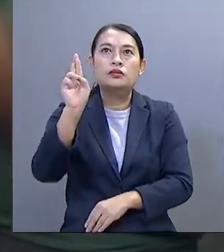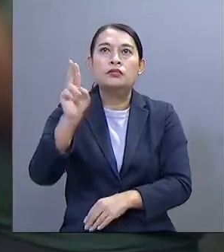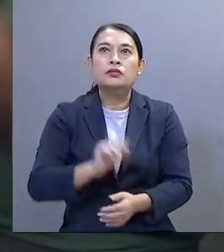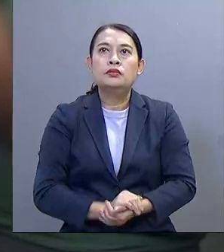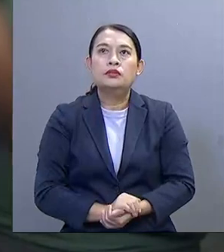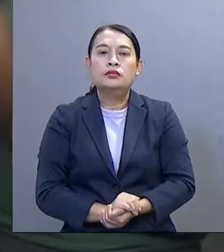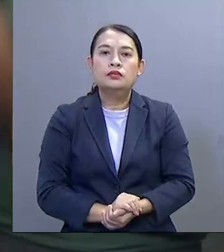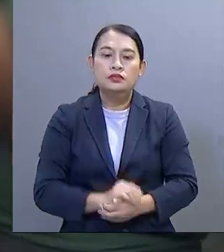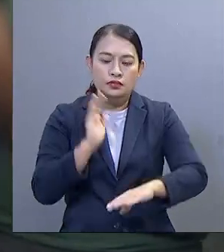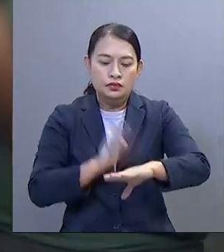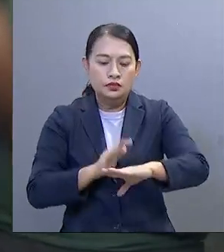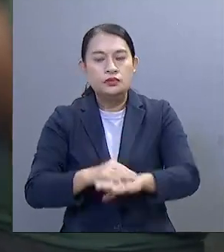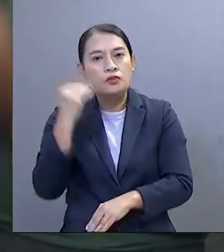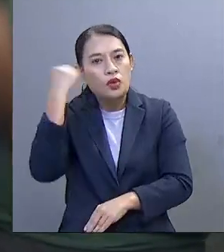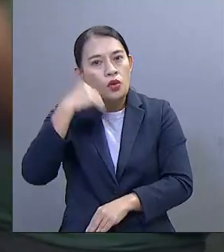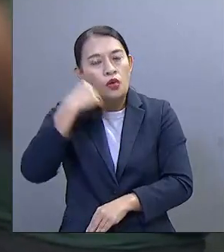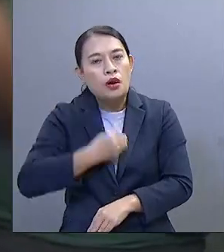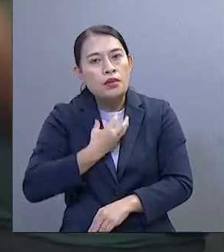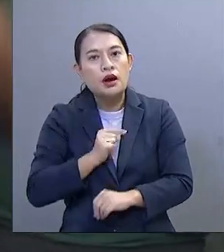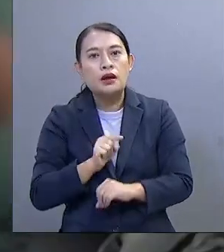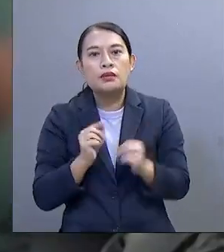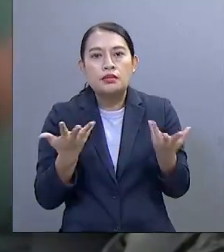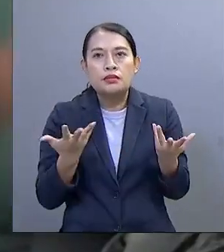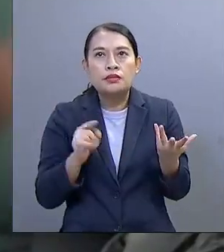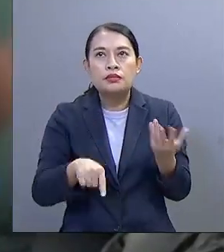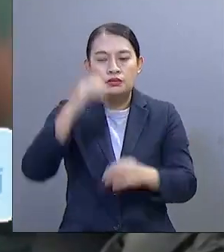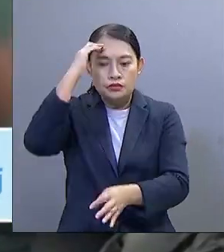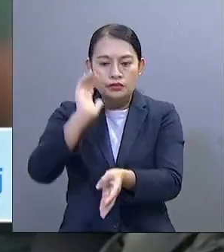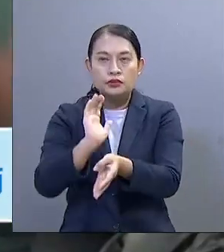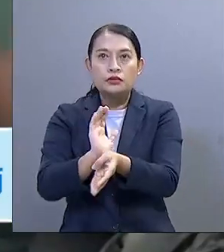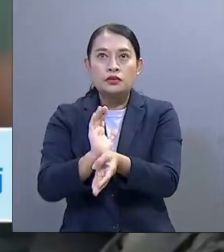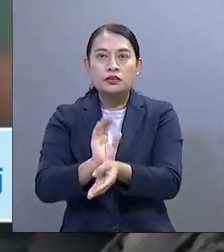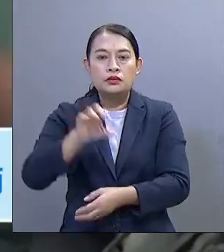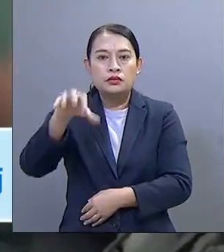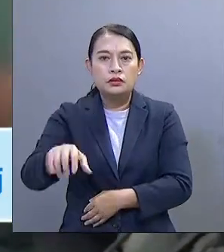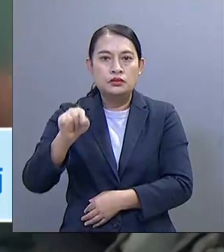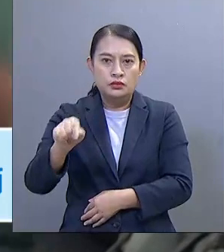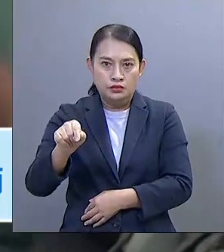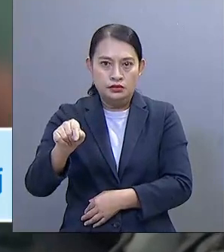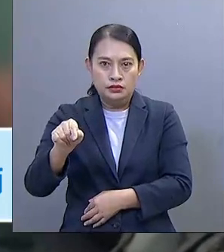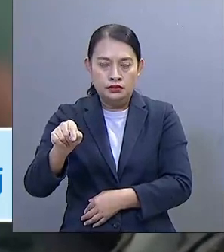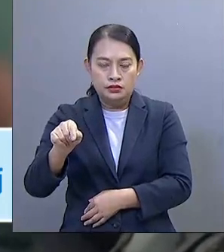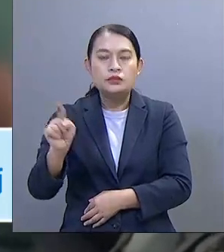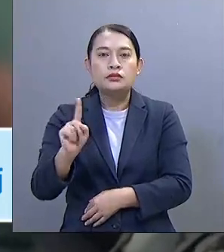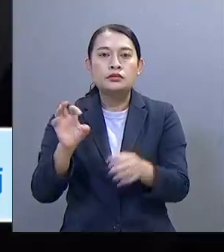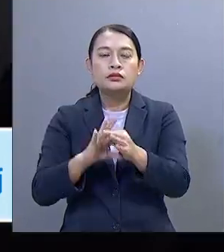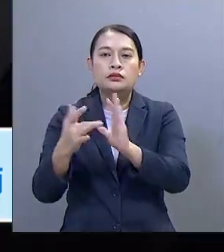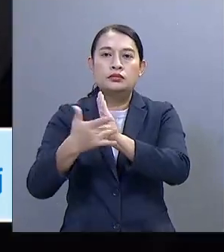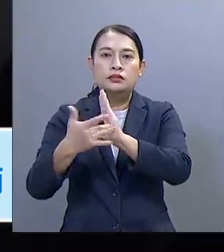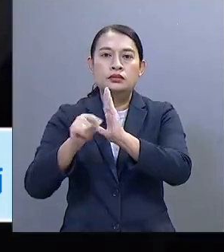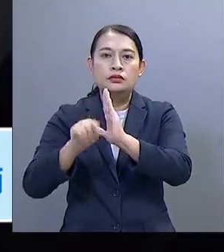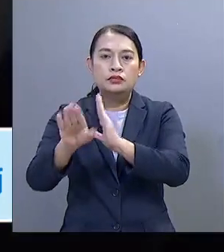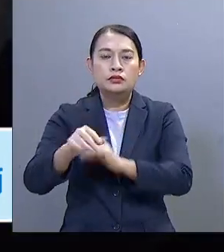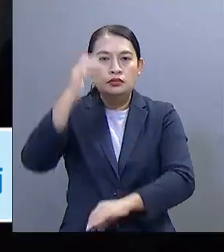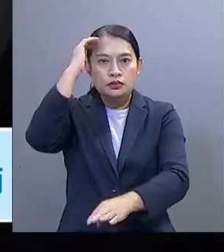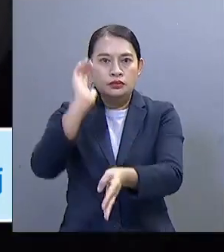ตื่นทกวันกยไม่เบื่อใช้ไค่ะคณผชมเจ้าหนาที่ตำรวจจากองมาคำกตำรจสบสวนสอบสวนอาจยากรรทางเทคโโยี 3 หรอตำรจ